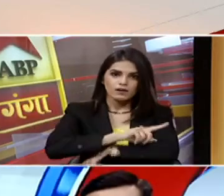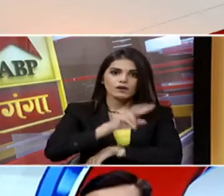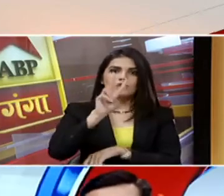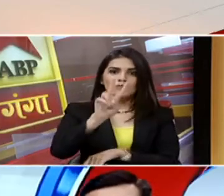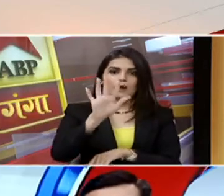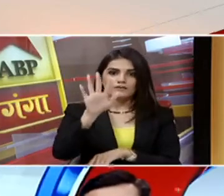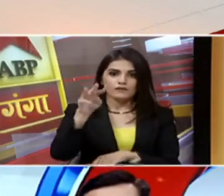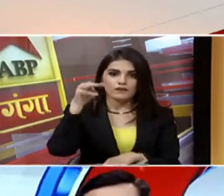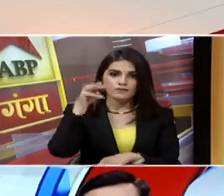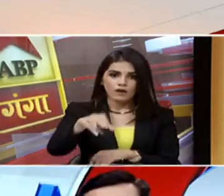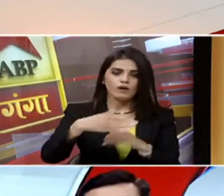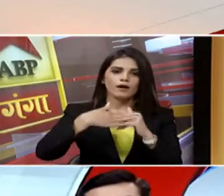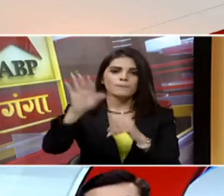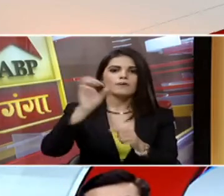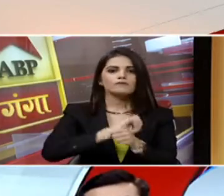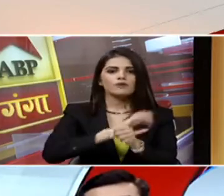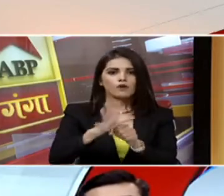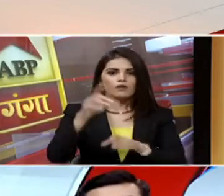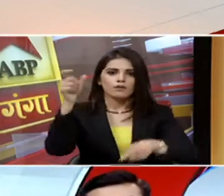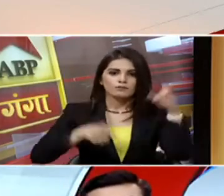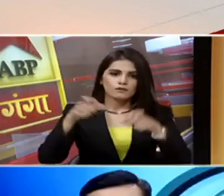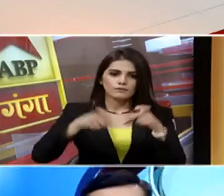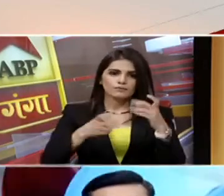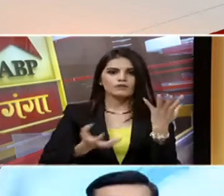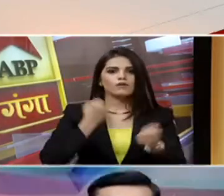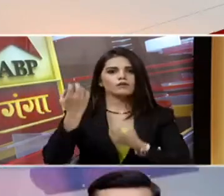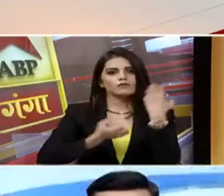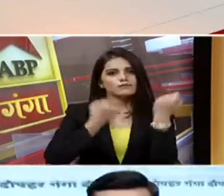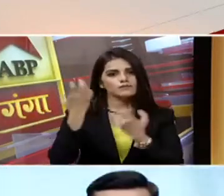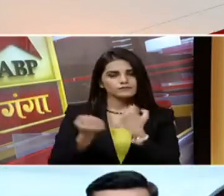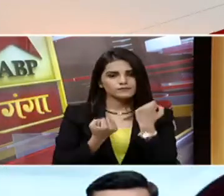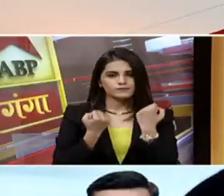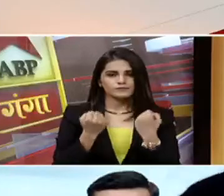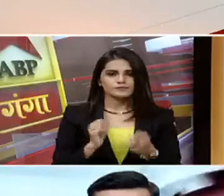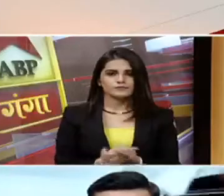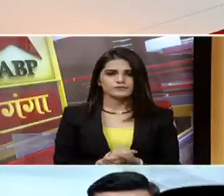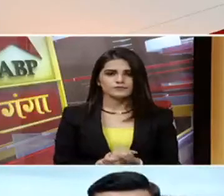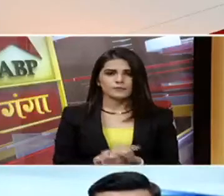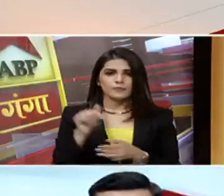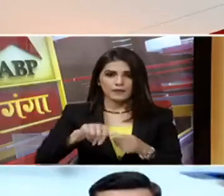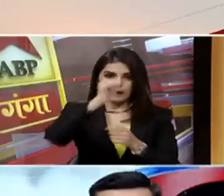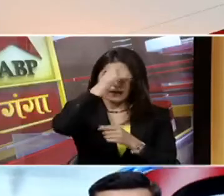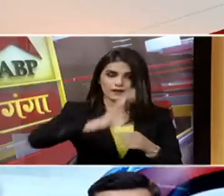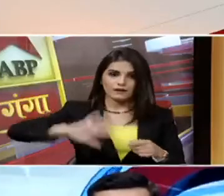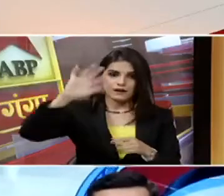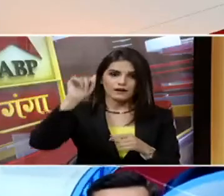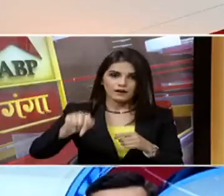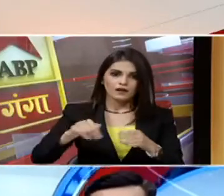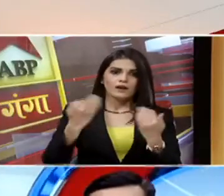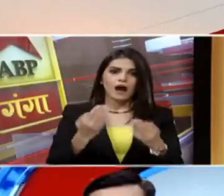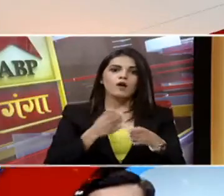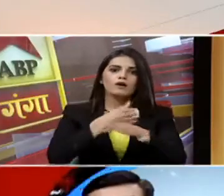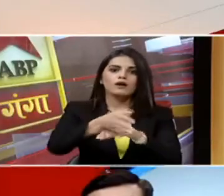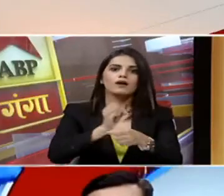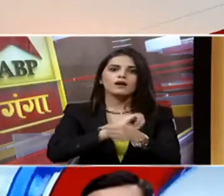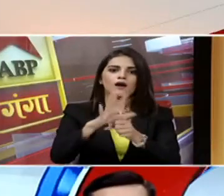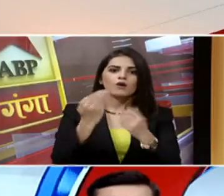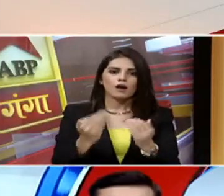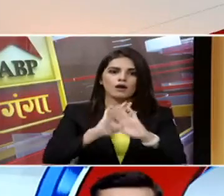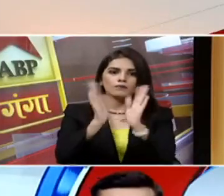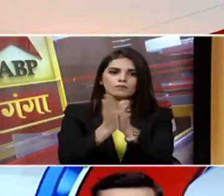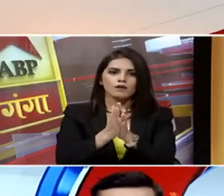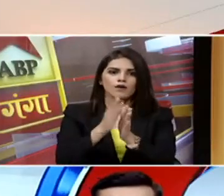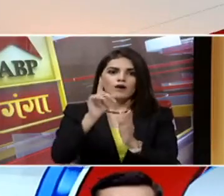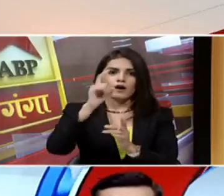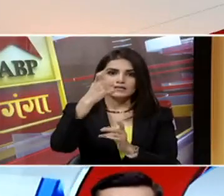में 25 हजार के करीब को रोना के नए मामले सामने आए देश में संक्रमितों की संख्या पौने